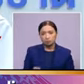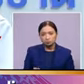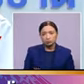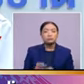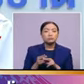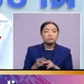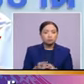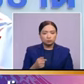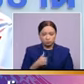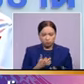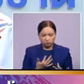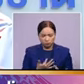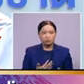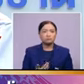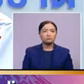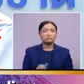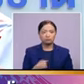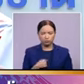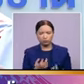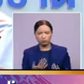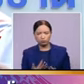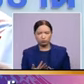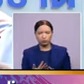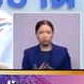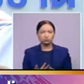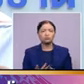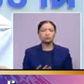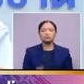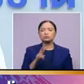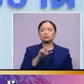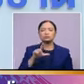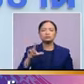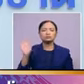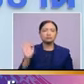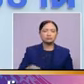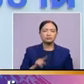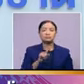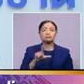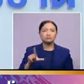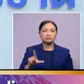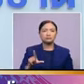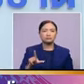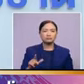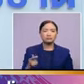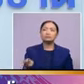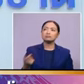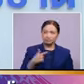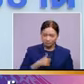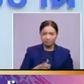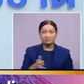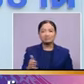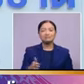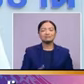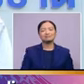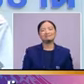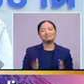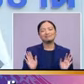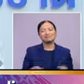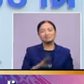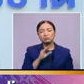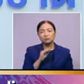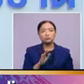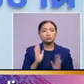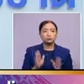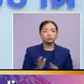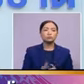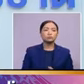านเองเนี่ยรอคนมาตกแต่ไม่มีใครมาตกนะไม่ต้อง200ล้านหรอกเอาล้านเดียวท่านก็บอกว่าท่านไปแล้วแต่ยืนยันว่าคน